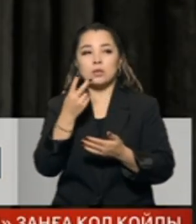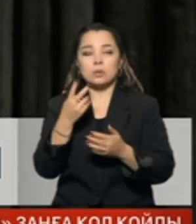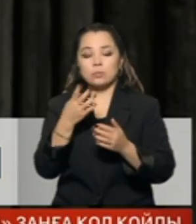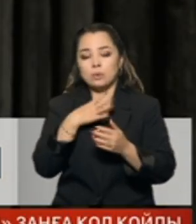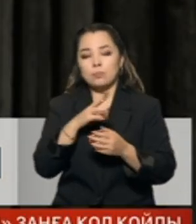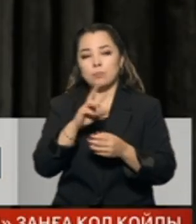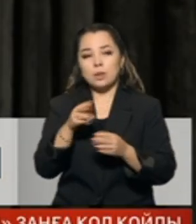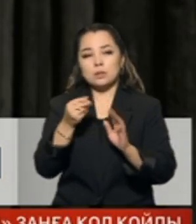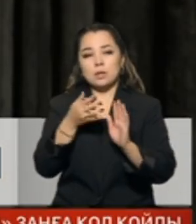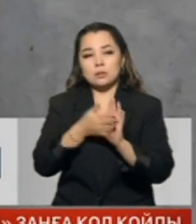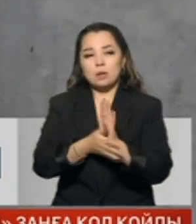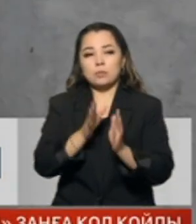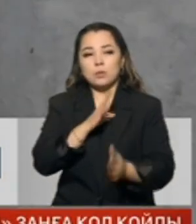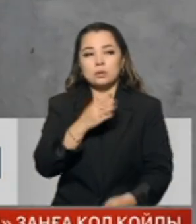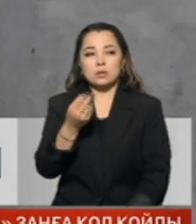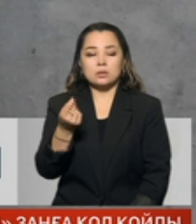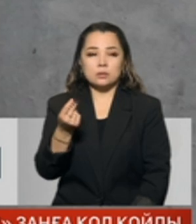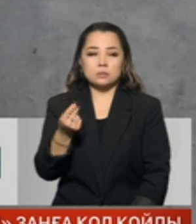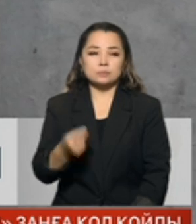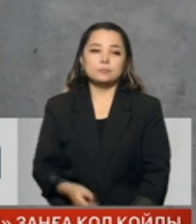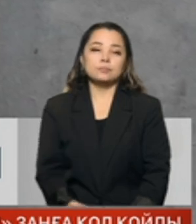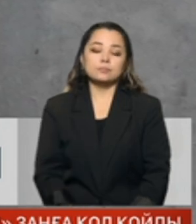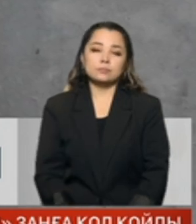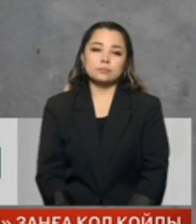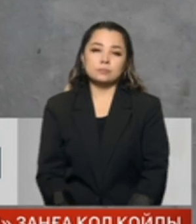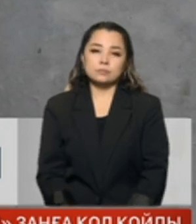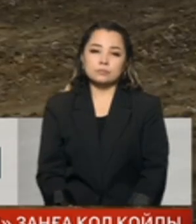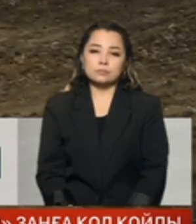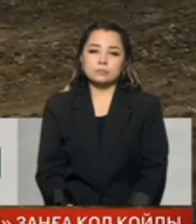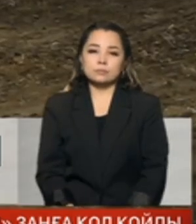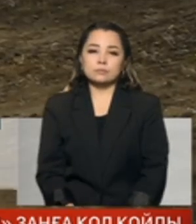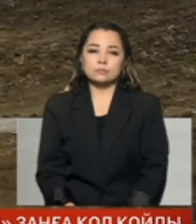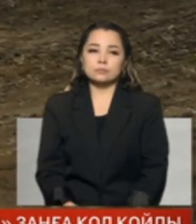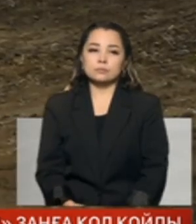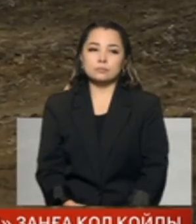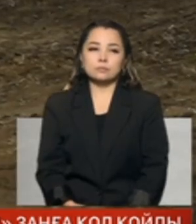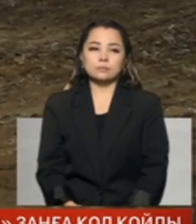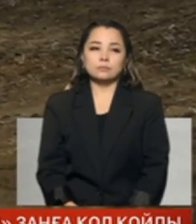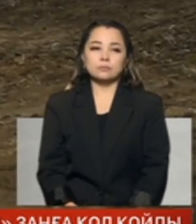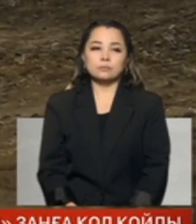жұмсалған. Ардақ Мұратқызы, Қайырбек Ерболатұлы, Қазақстан ұлттық телеарнасы, Батыс Қазақстан облысы.